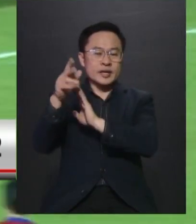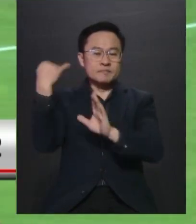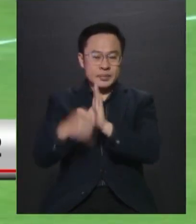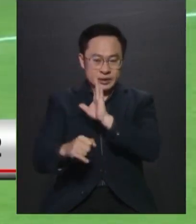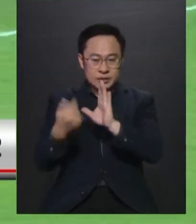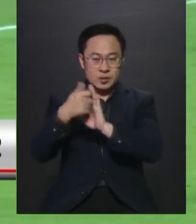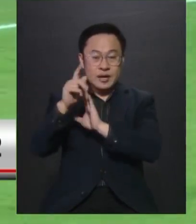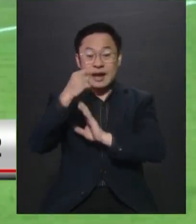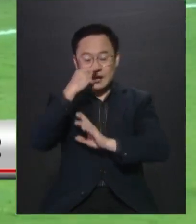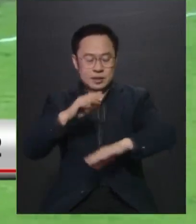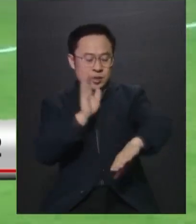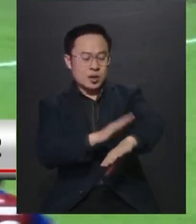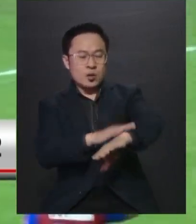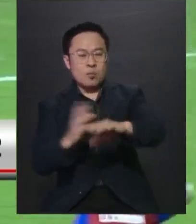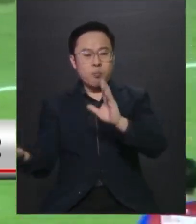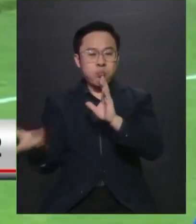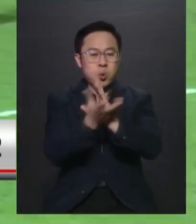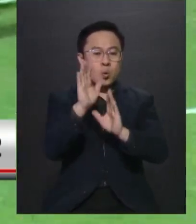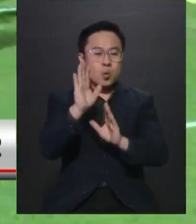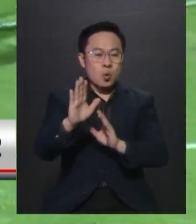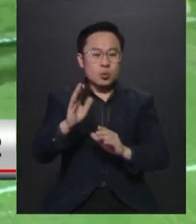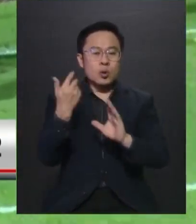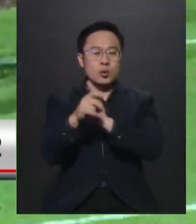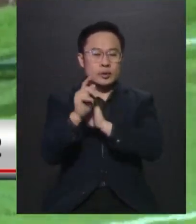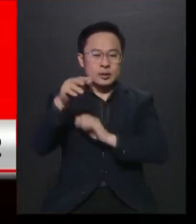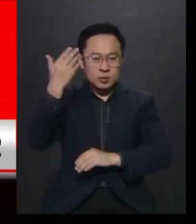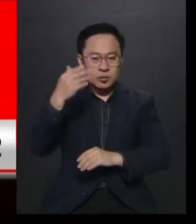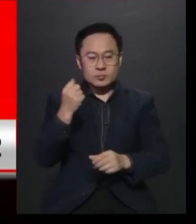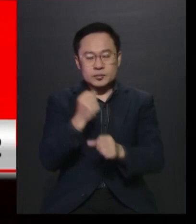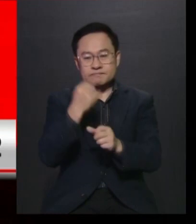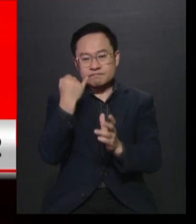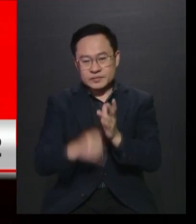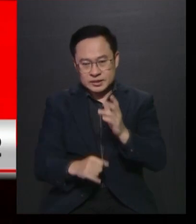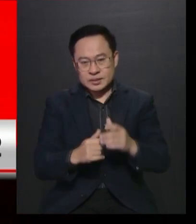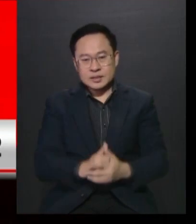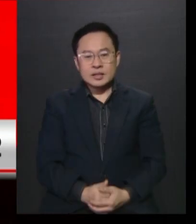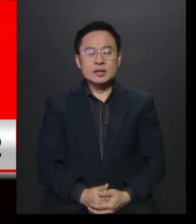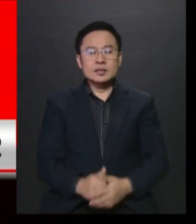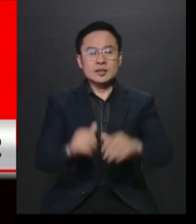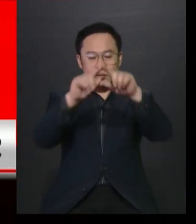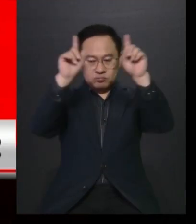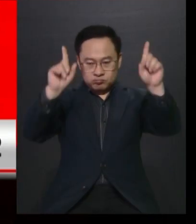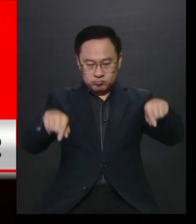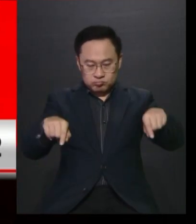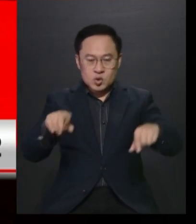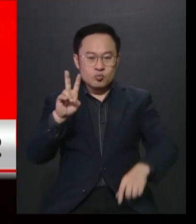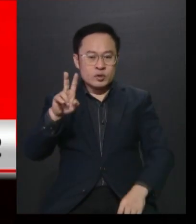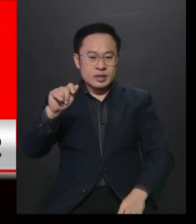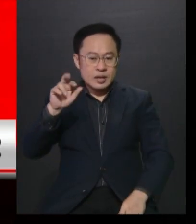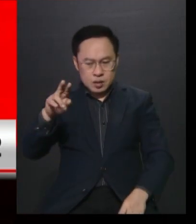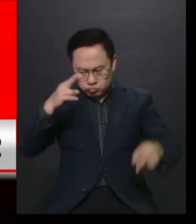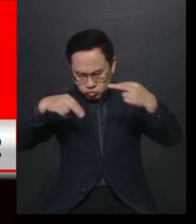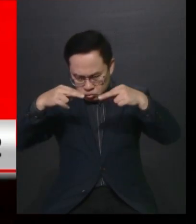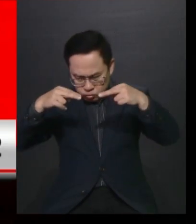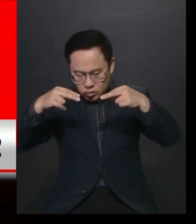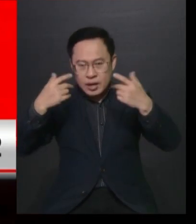รนะครับนี่ฮะจังหวะจะพักบอลแล้วโอ้โหชักมือหลบไม่ทันครับผู้สินตอนแรกเนี่ยก็ไม่ได้ว่าอะไรแต่ว่าสัญญาจ